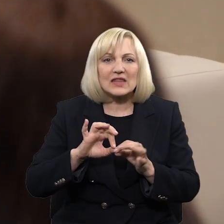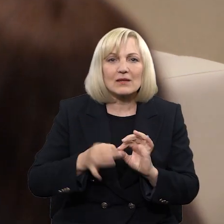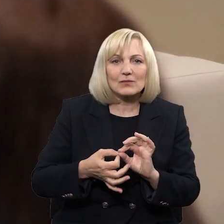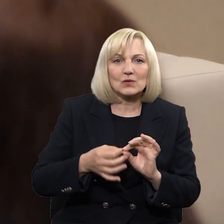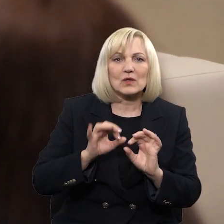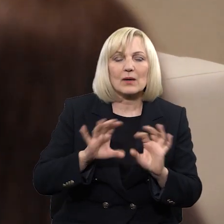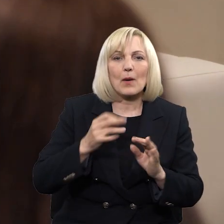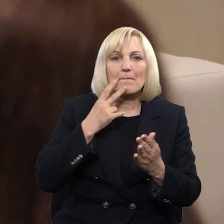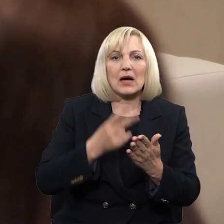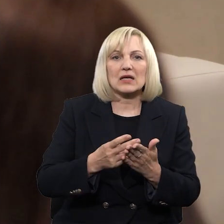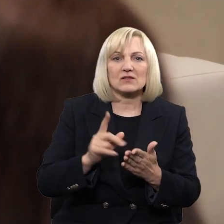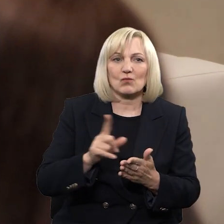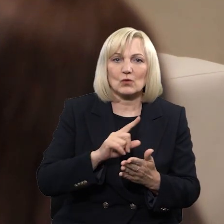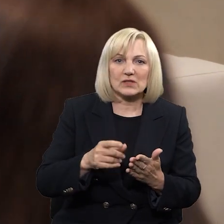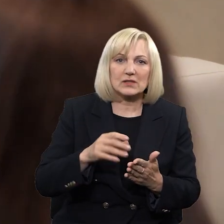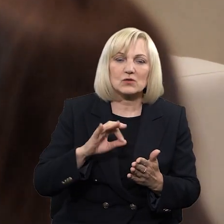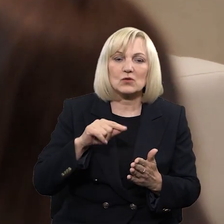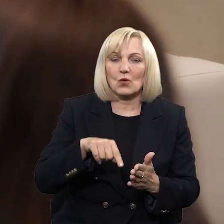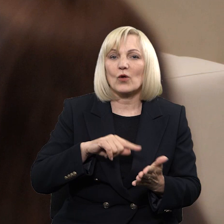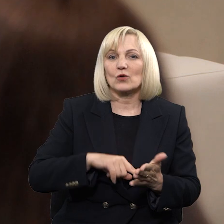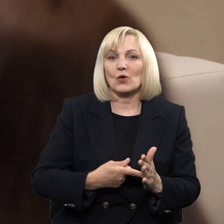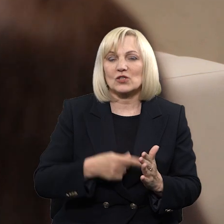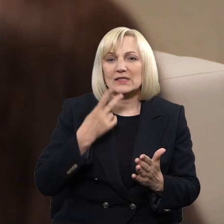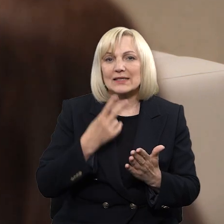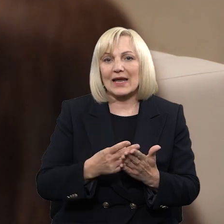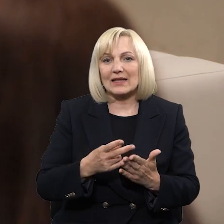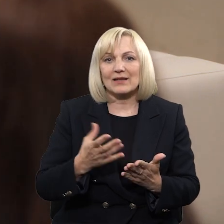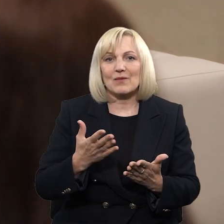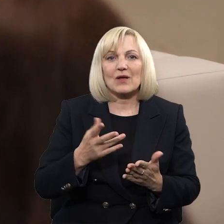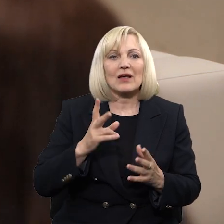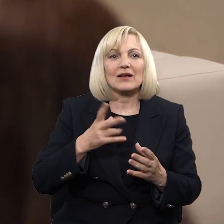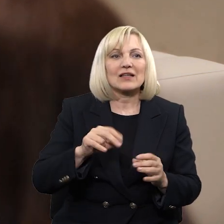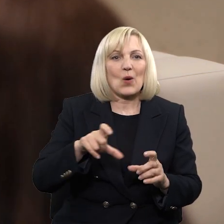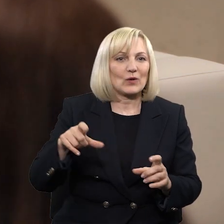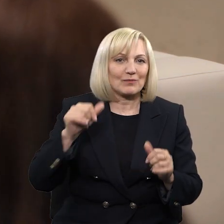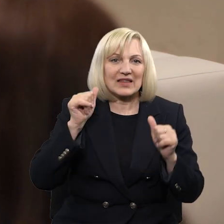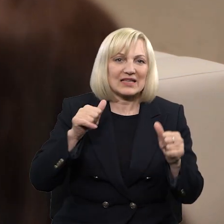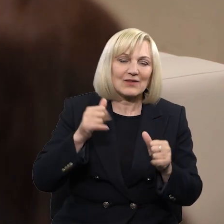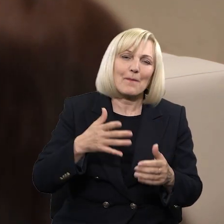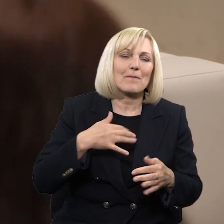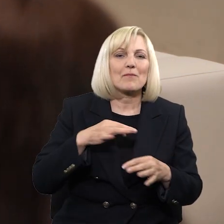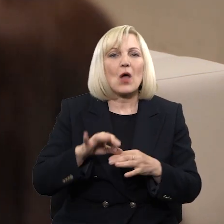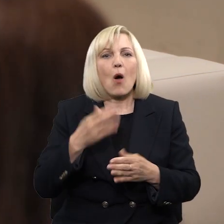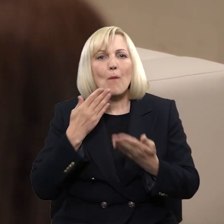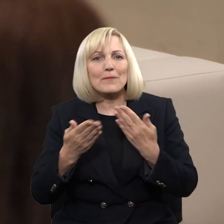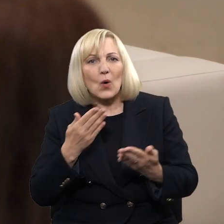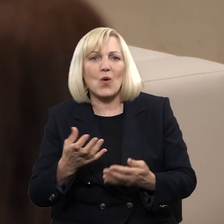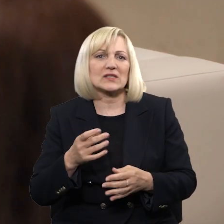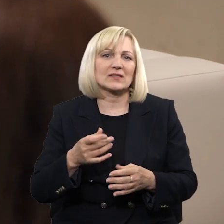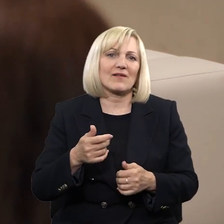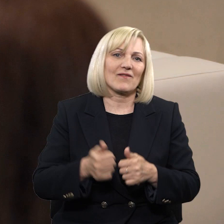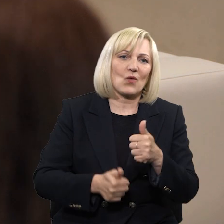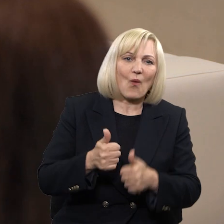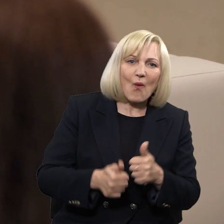показать музей с той точки зрения с которой может быть людям неизвестно мы проводим там всякие викторина против